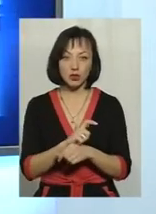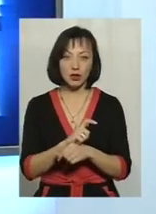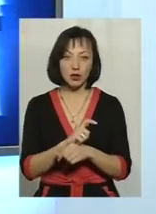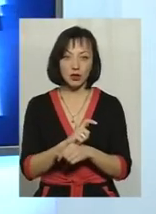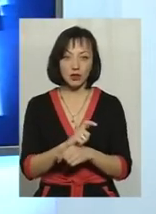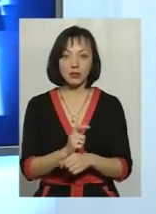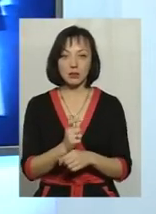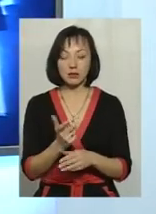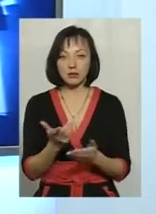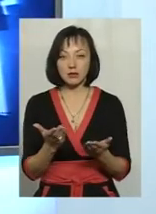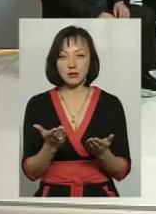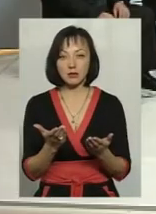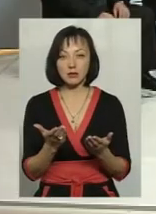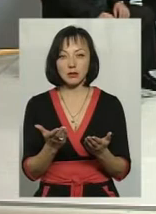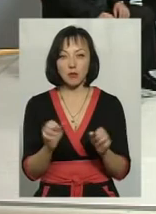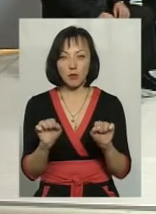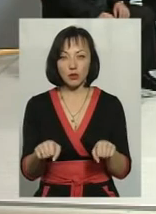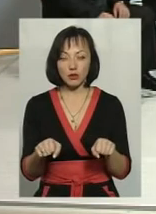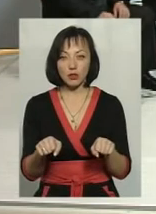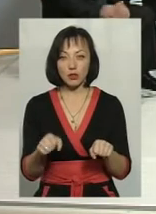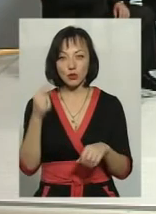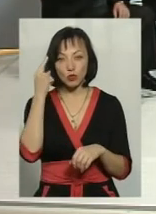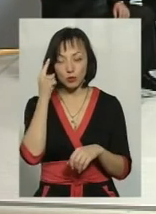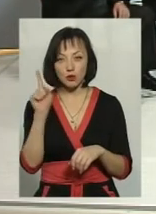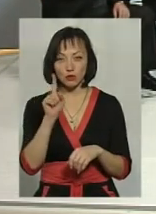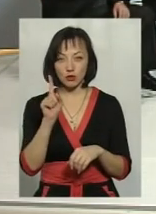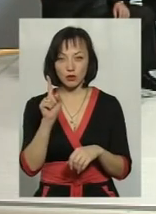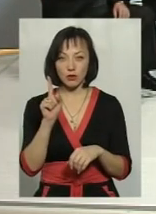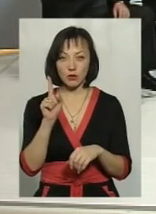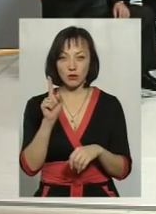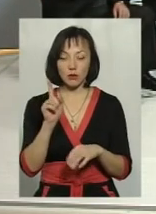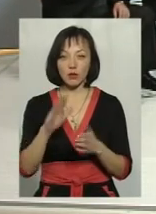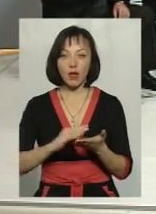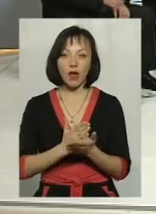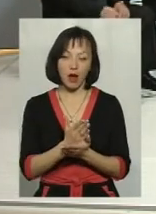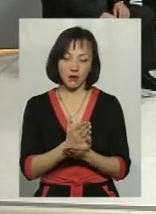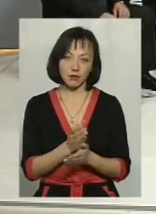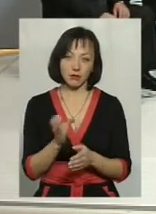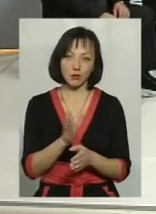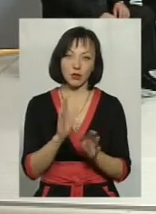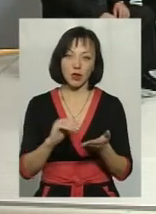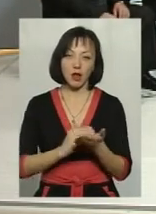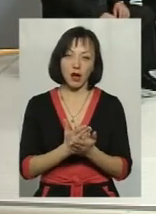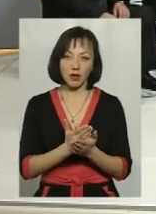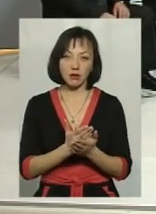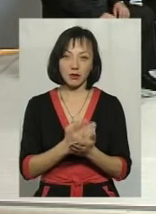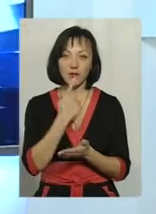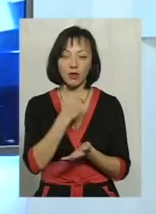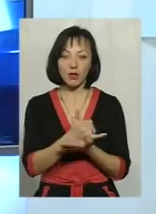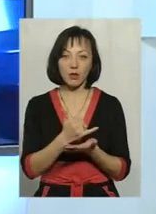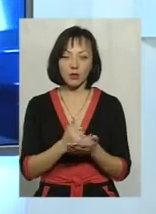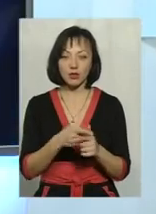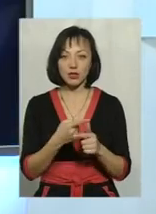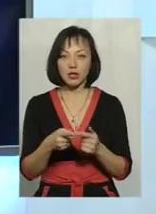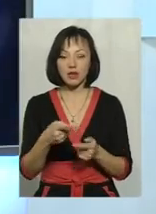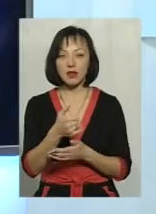кажуть, може думати, що це дійсно буде якісна горілка, буде якісне вино чи